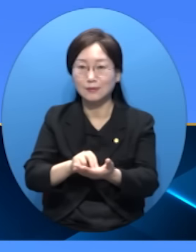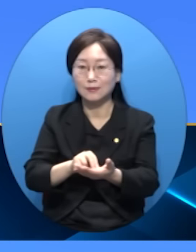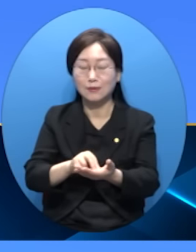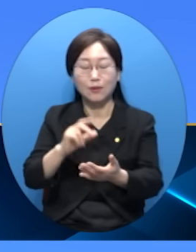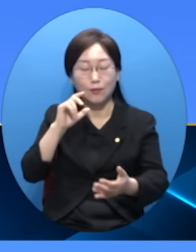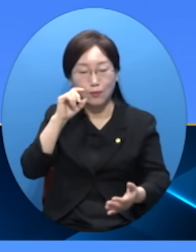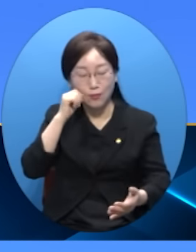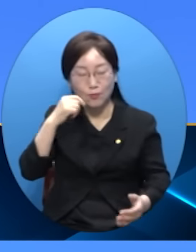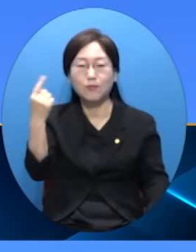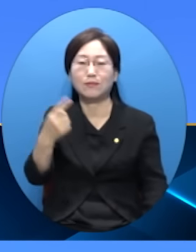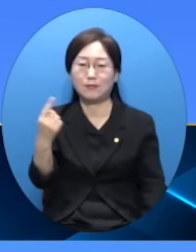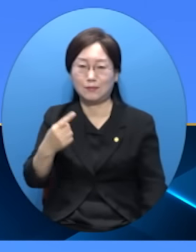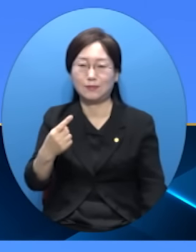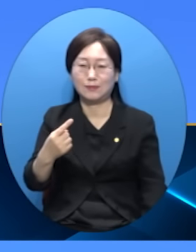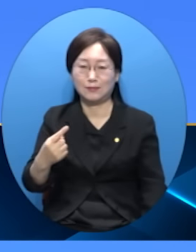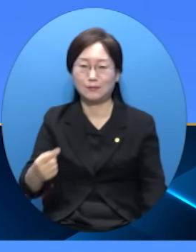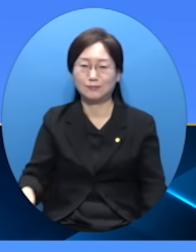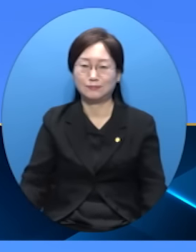어려움을 만나게 됩니다.